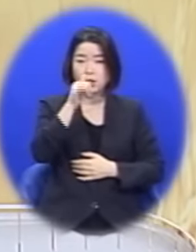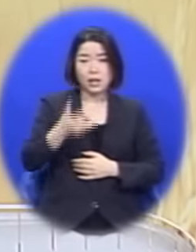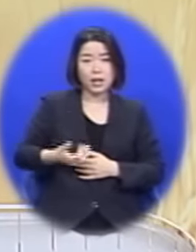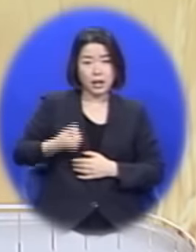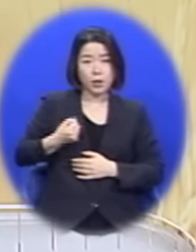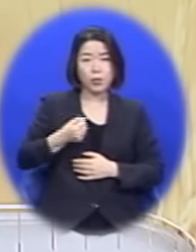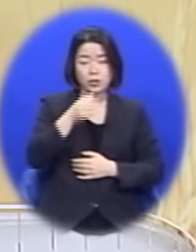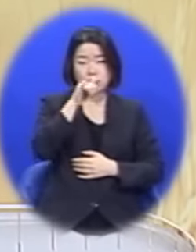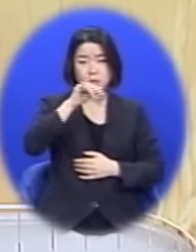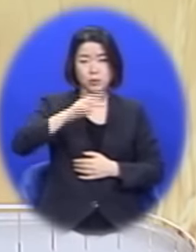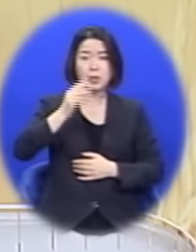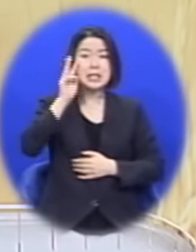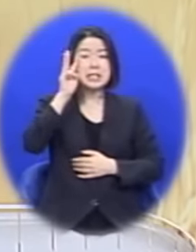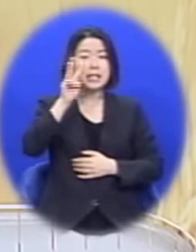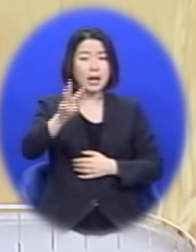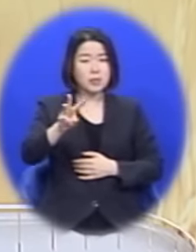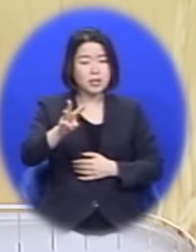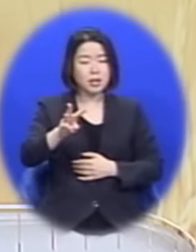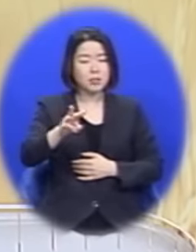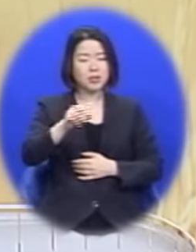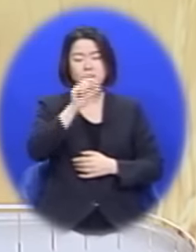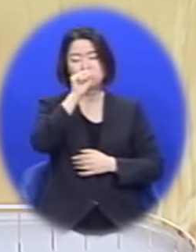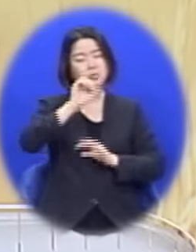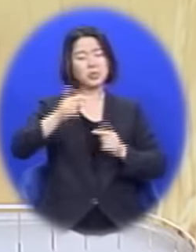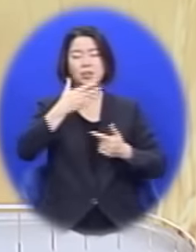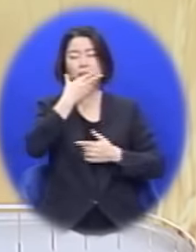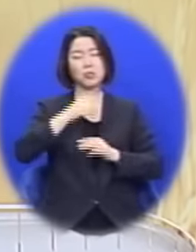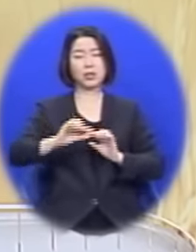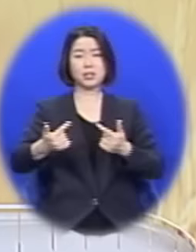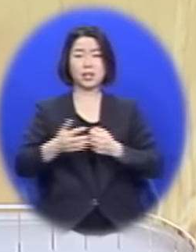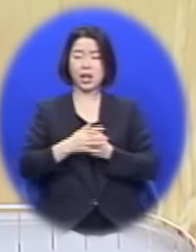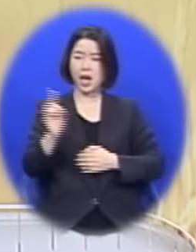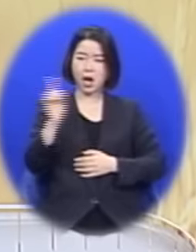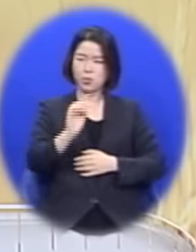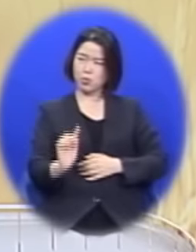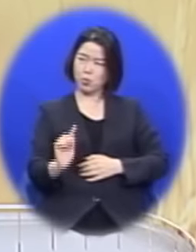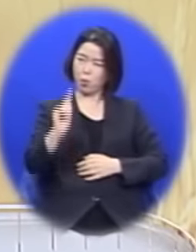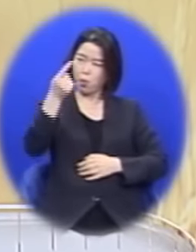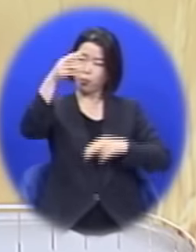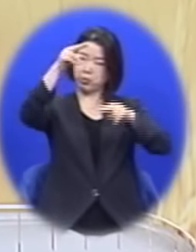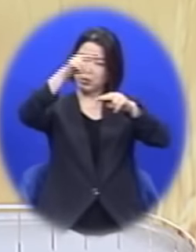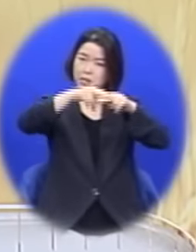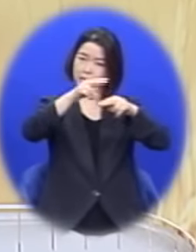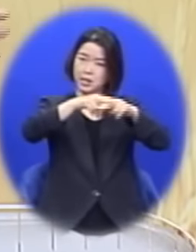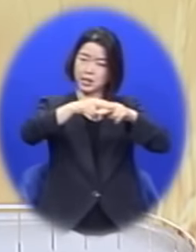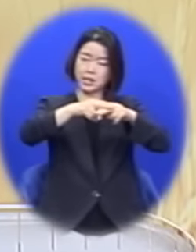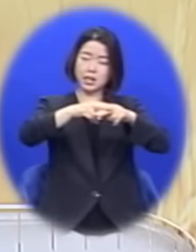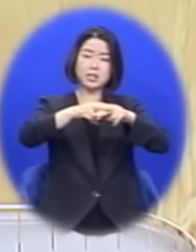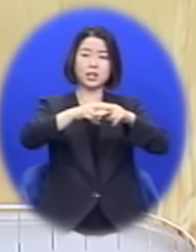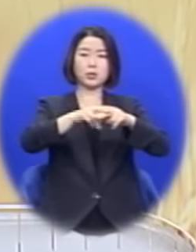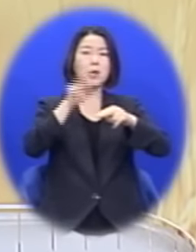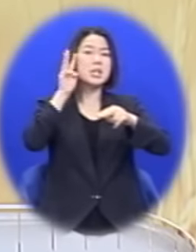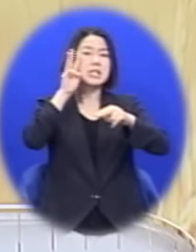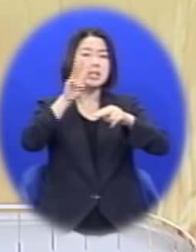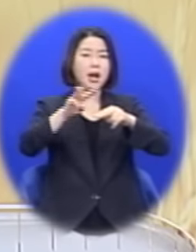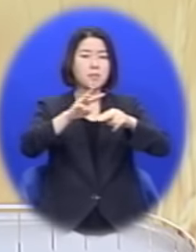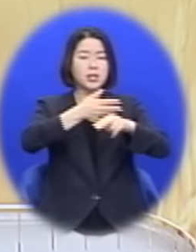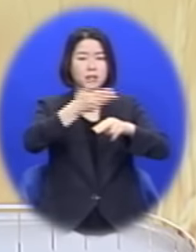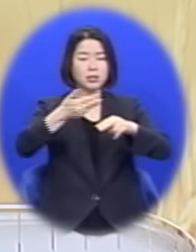지나면 행복하지 않아. 아무리 높은 지위에 올라가도 3일만 지나면 벌써 마음이